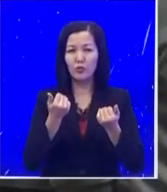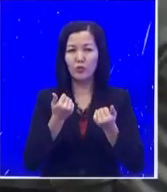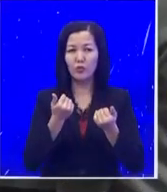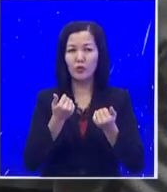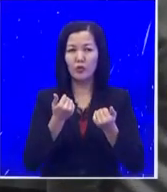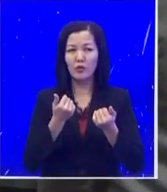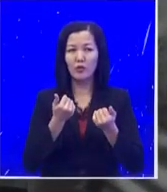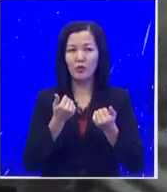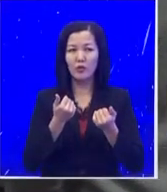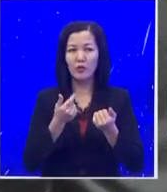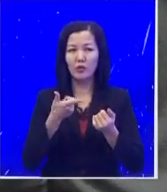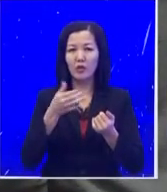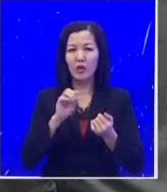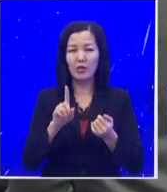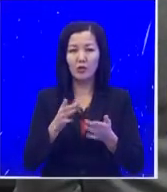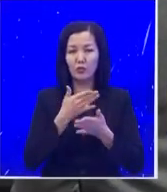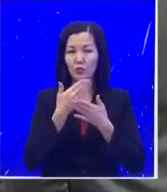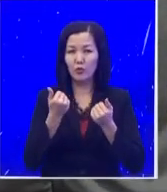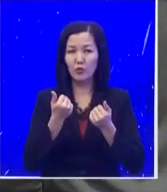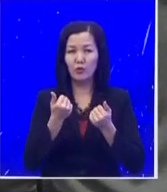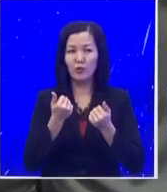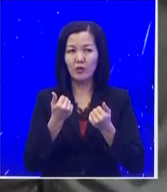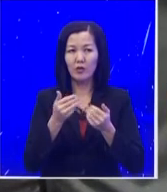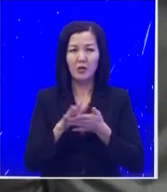интернеті жоқ, газдары жоқ.